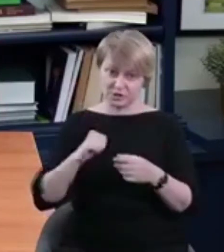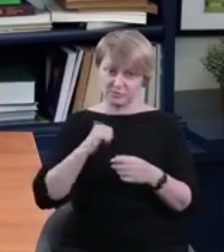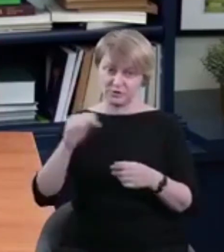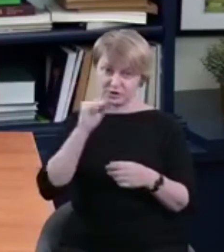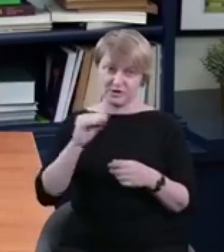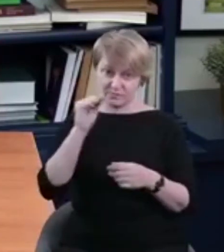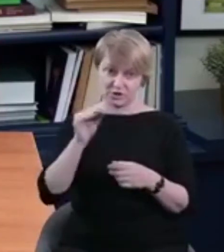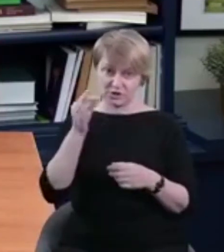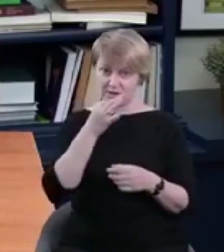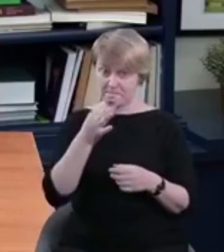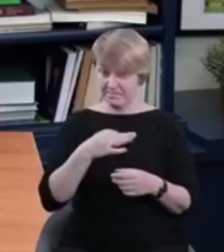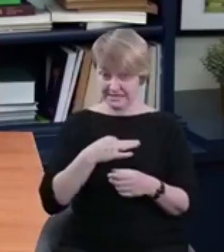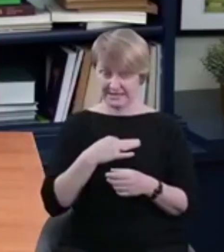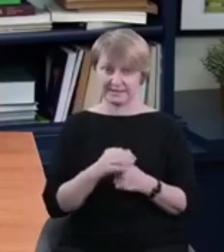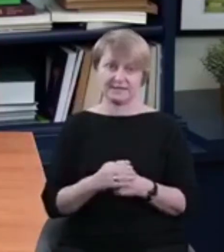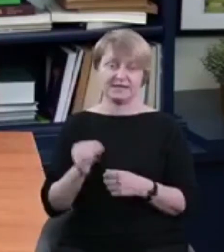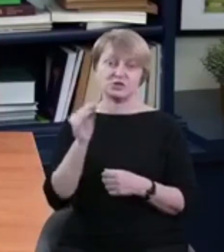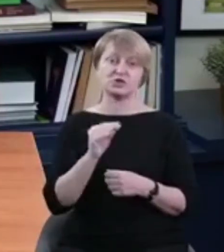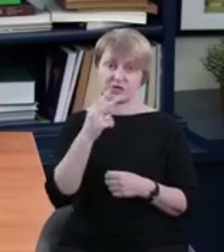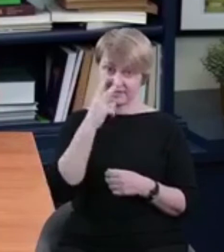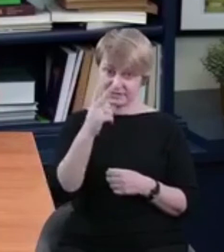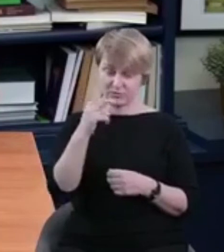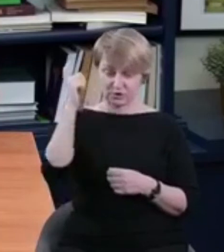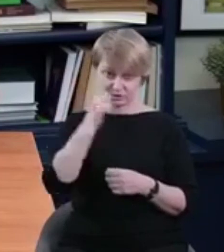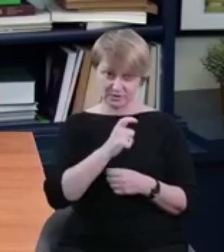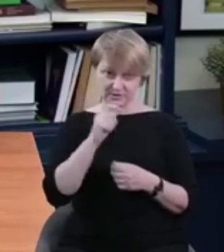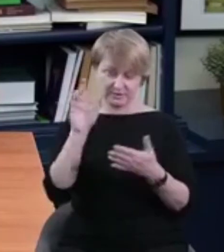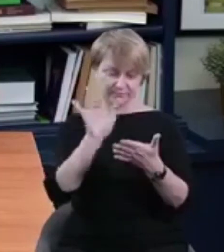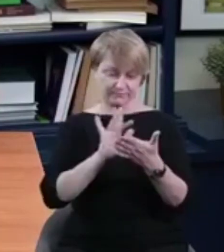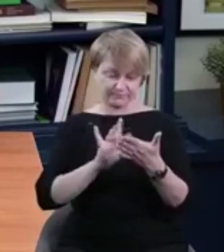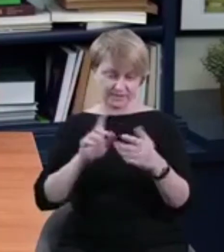ogromny spogląda w telefon